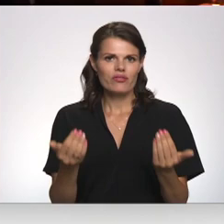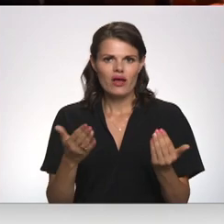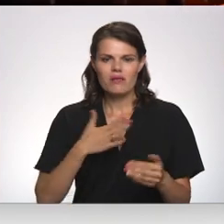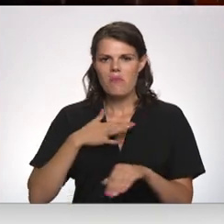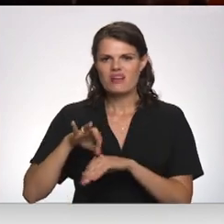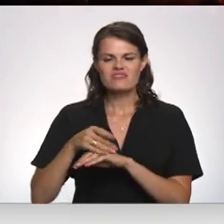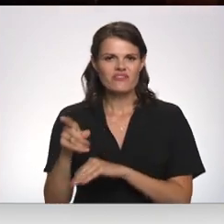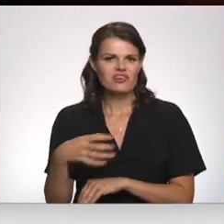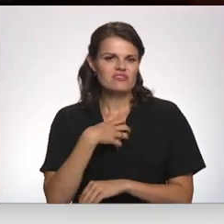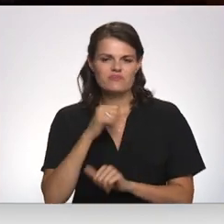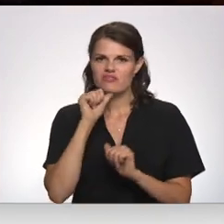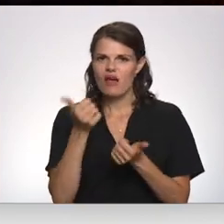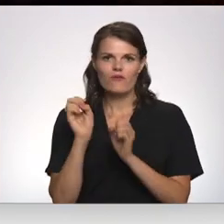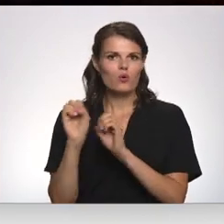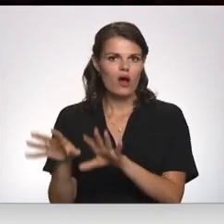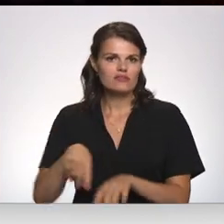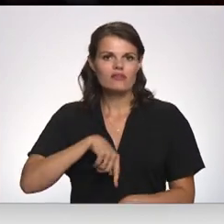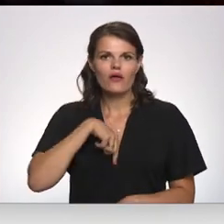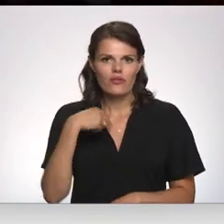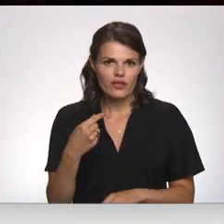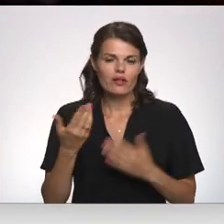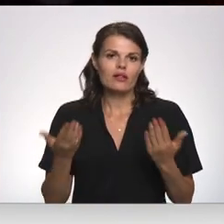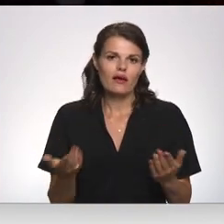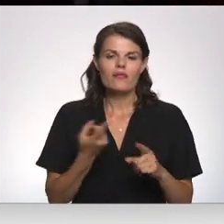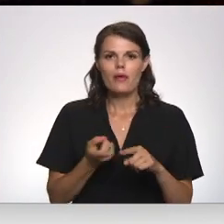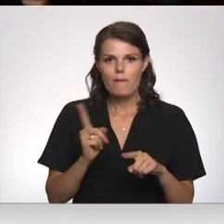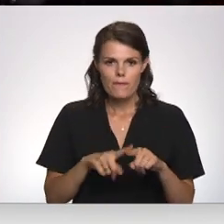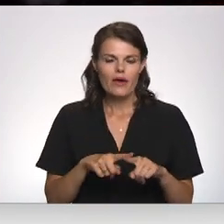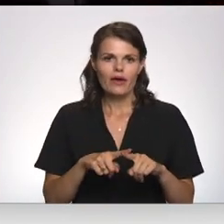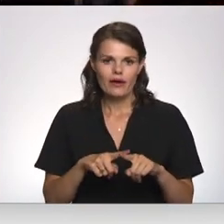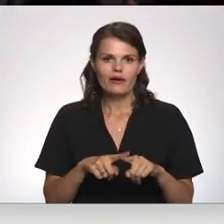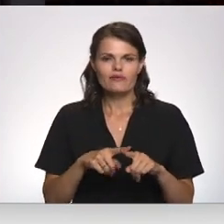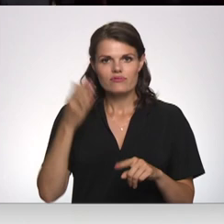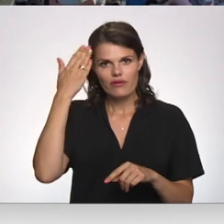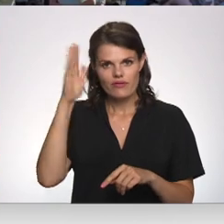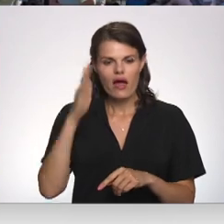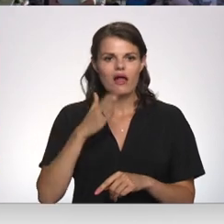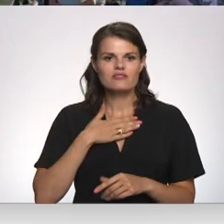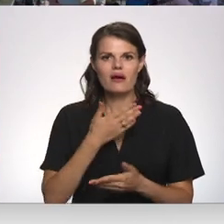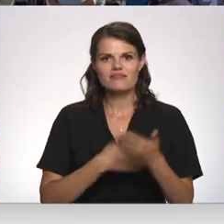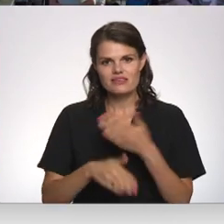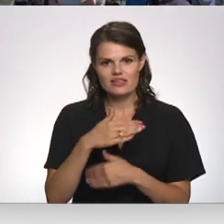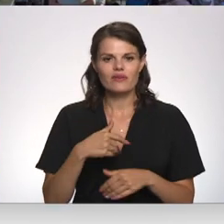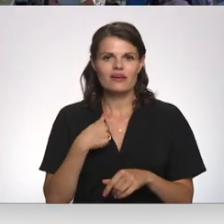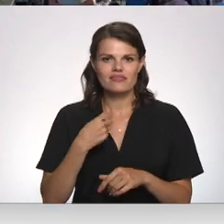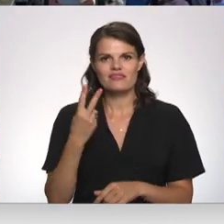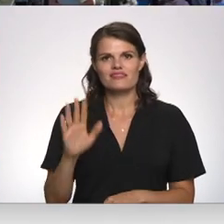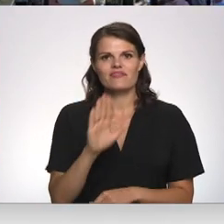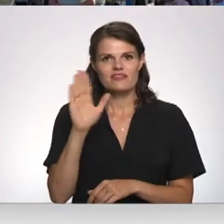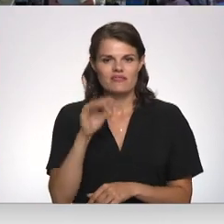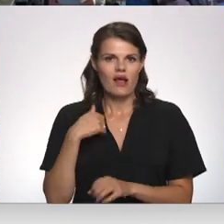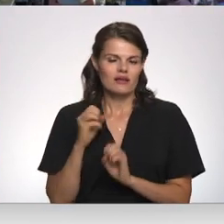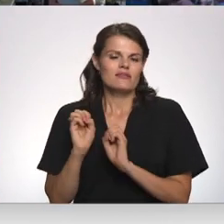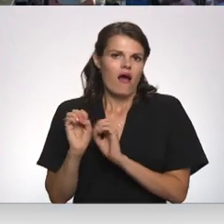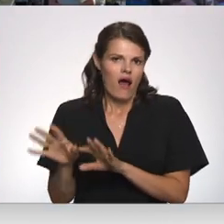viņu atstāt uz ilgāku laiku, līdz ar to. Un arī dēls ir invalīds, tā es atļāvos 2 dienas viņus atstāt